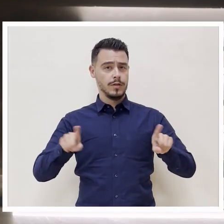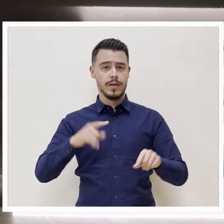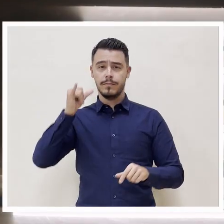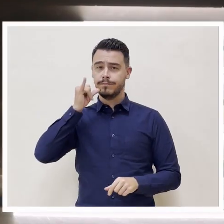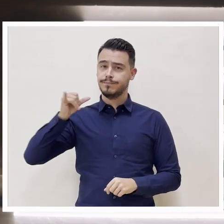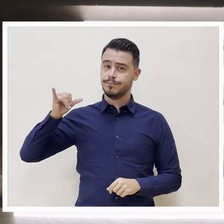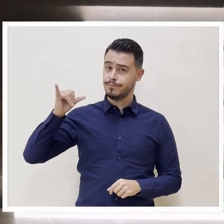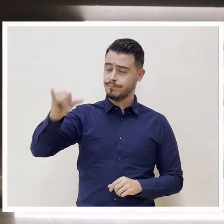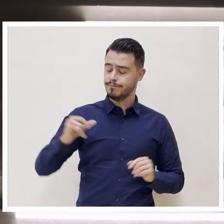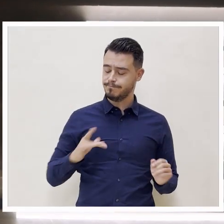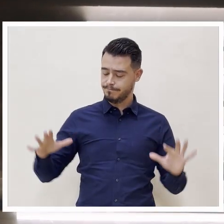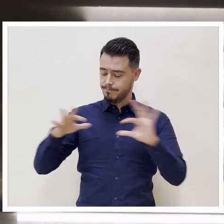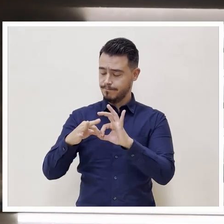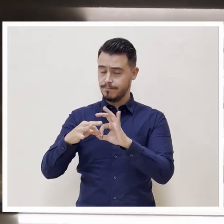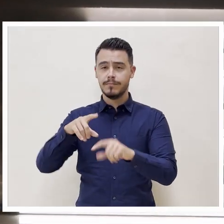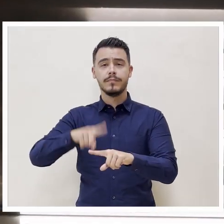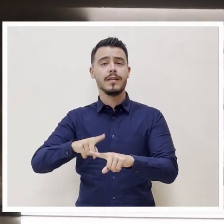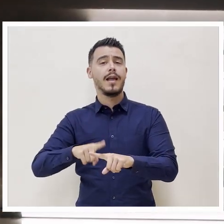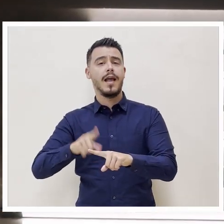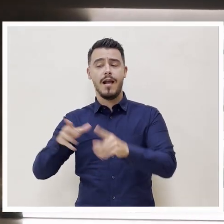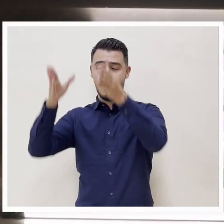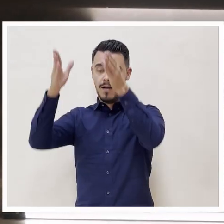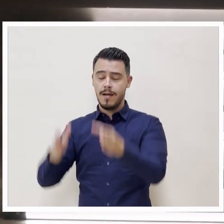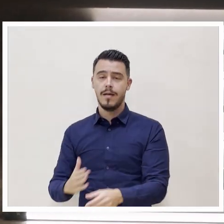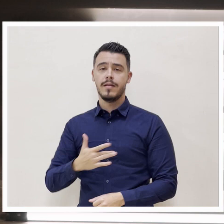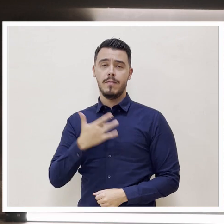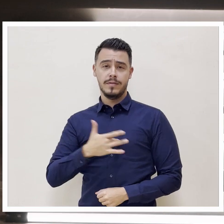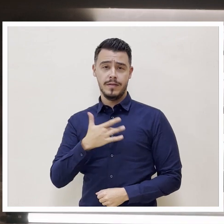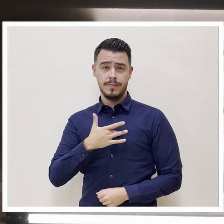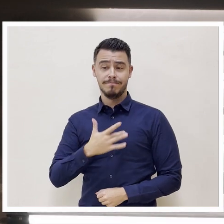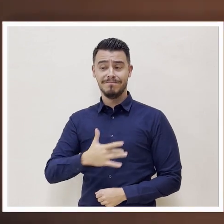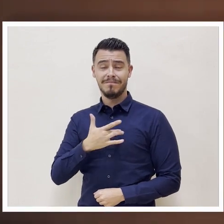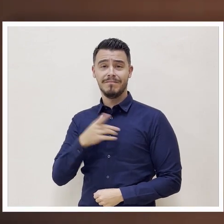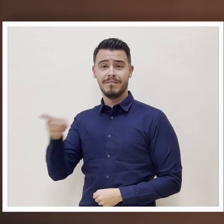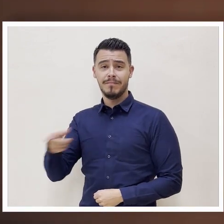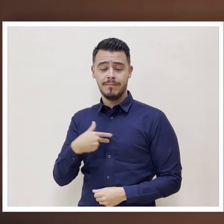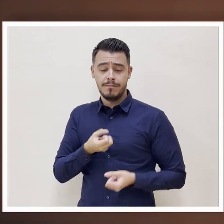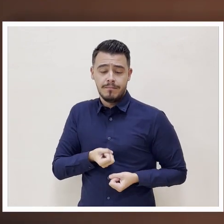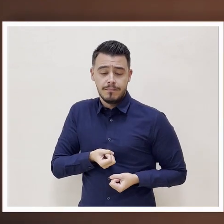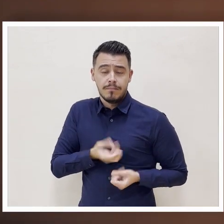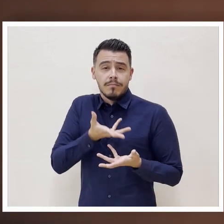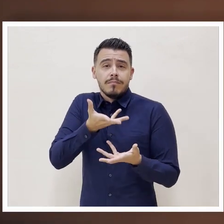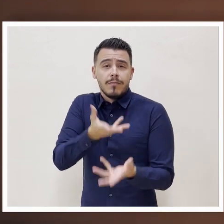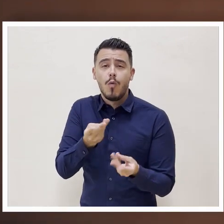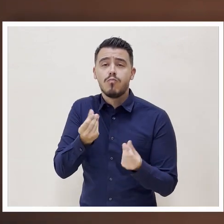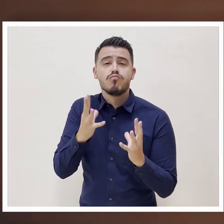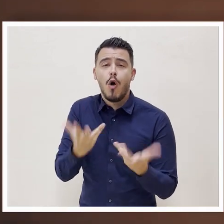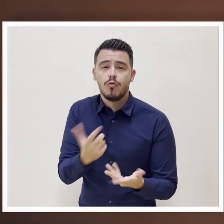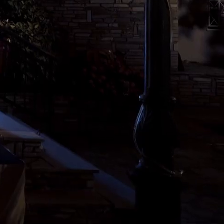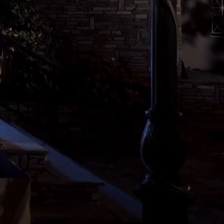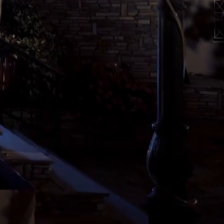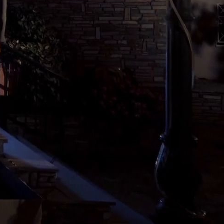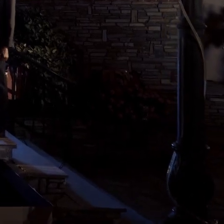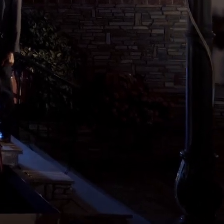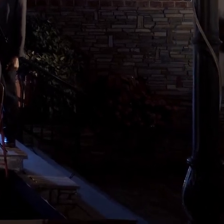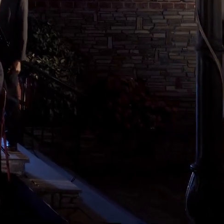Η μουσική πάντοτε μιλούσε στην ψυχή του Έλληνα, αλλά και η ψυχή του Έλληνα μιλά μέσα από τη μουσική και τα τραγούδια του.